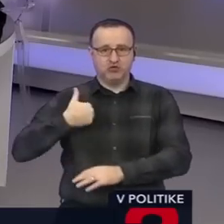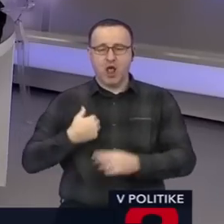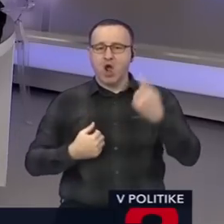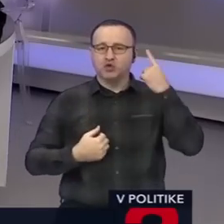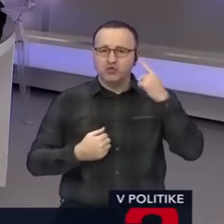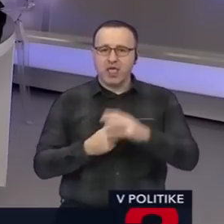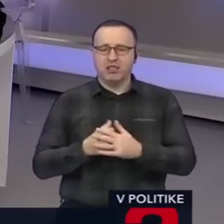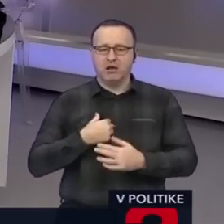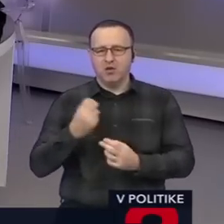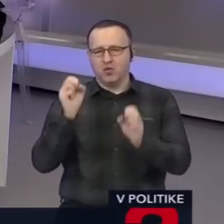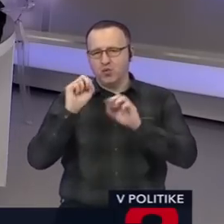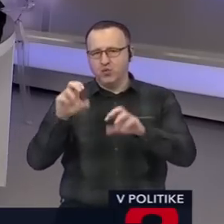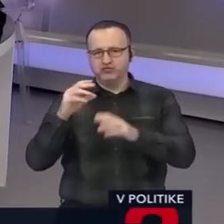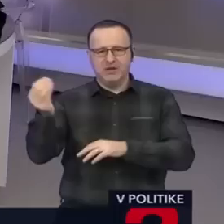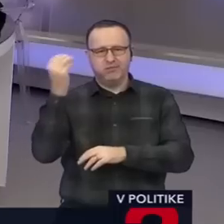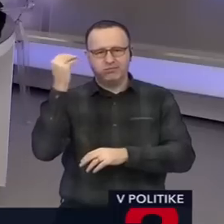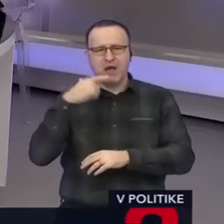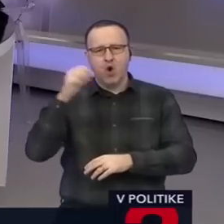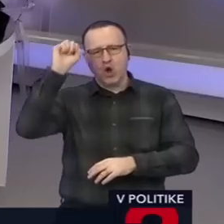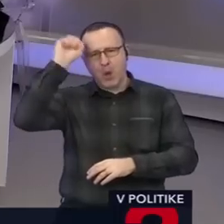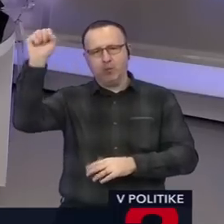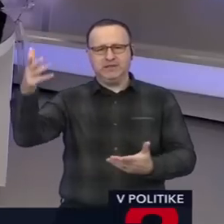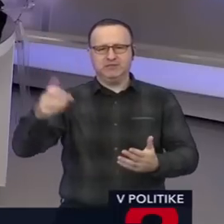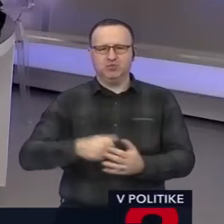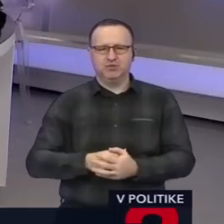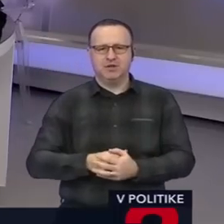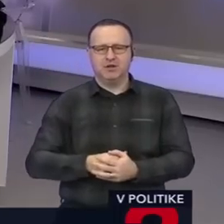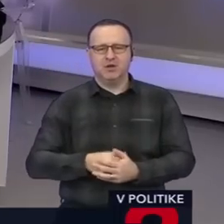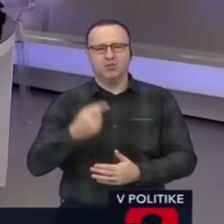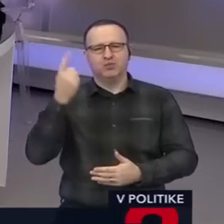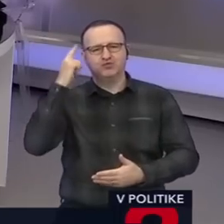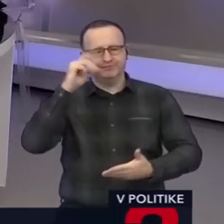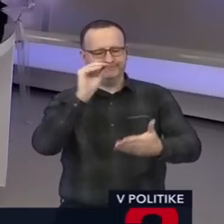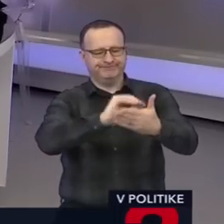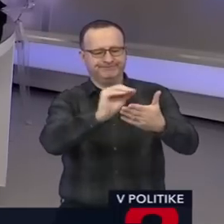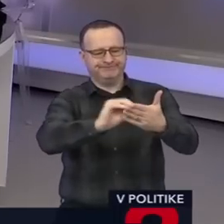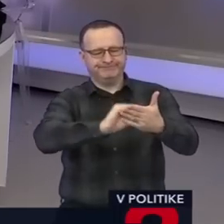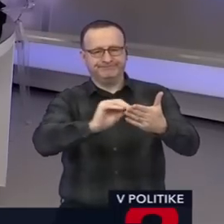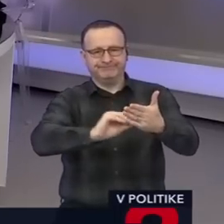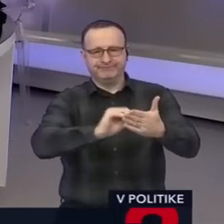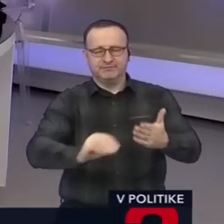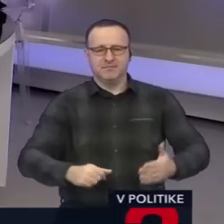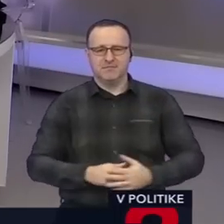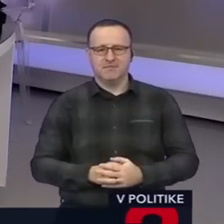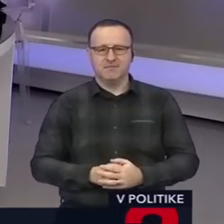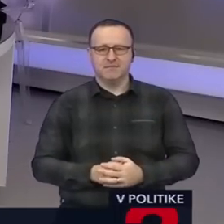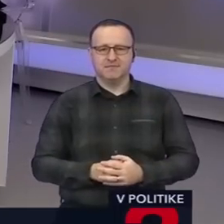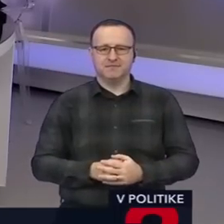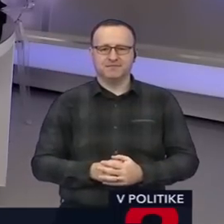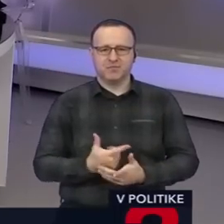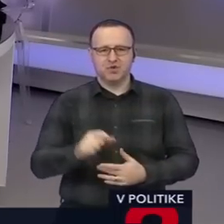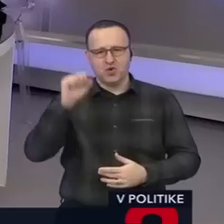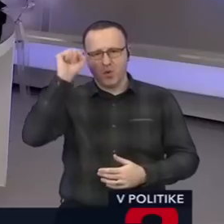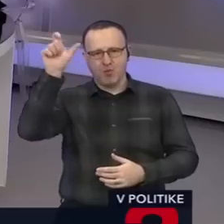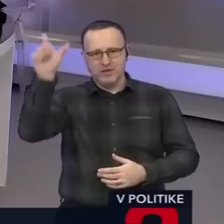naplňali nezmyslami komunistickými, ktoré si napísali do študentských osnov alebo žiackých osnov vzdelávacích